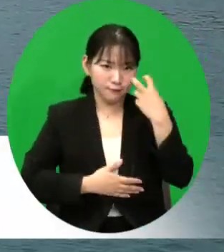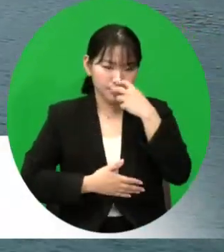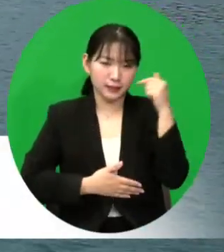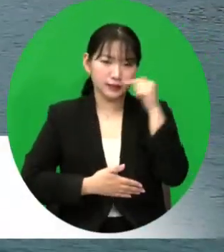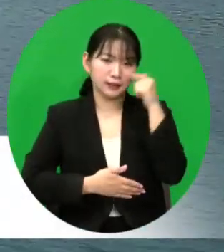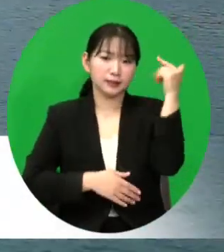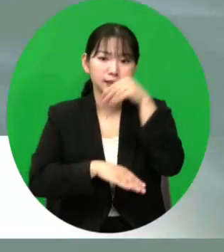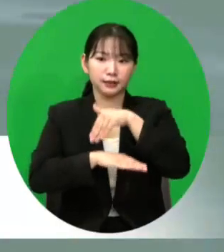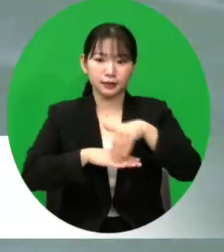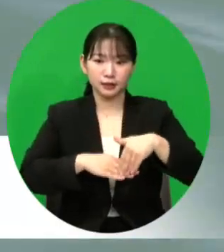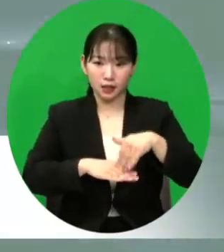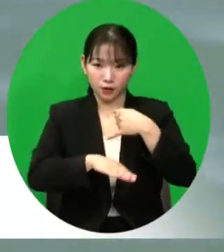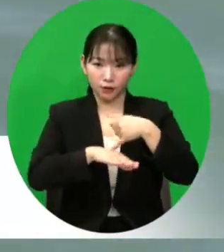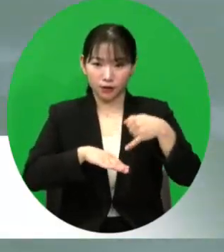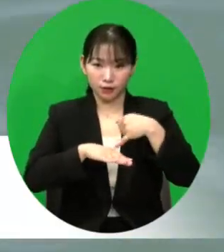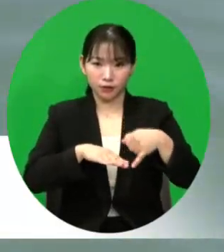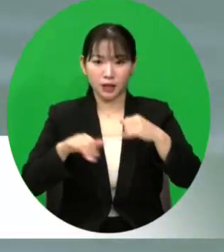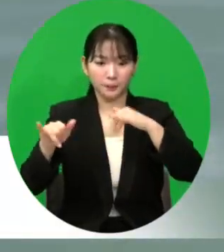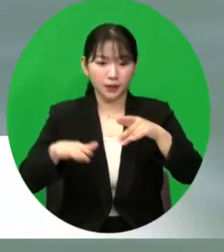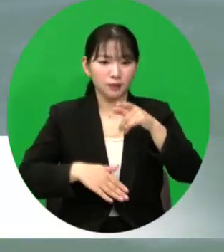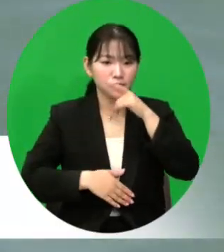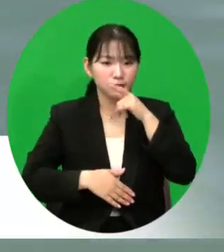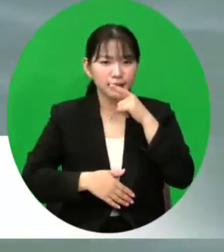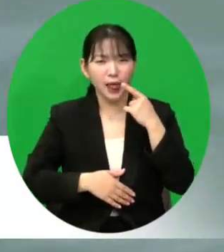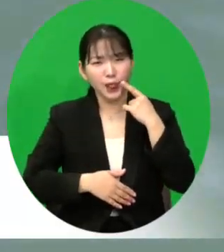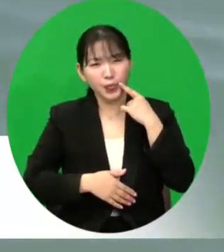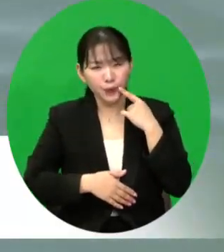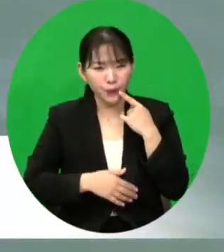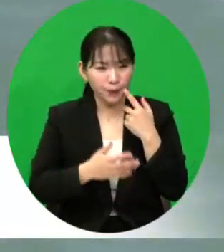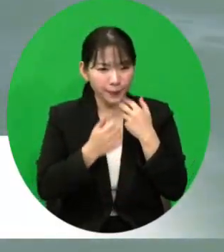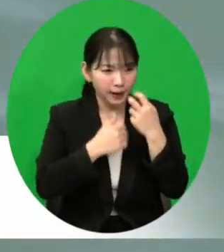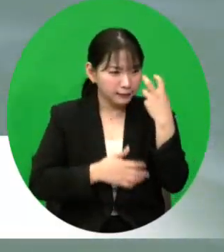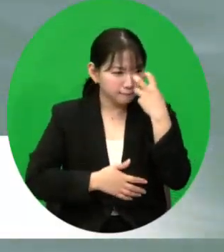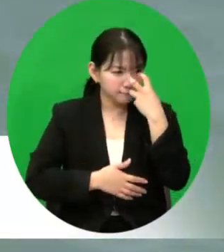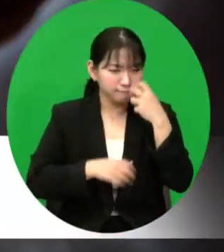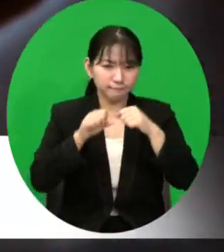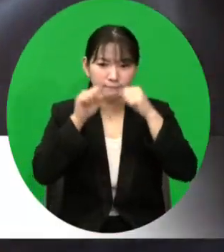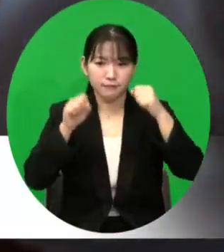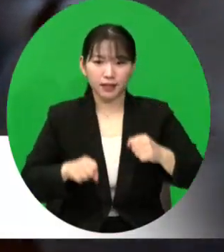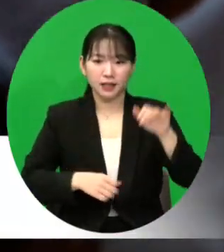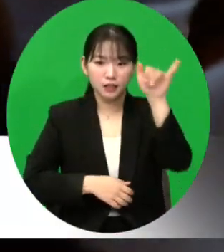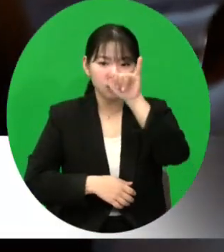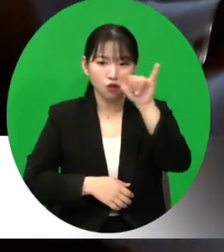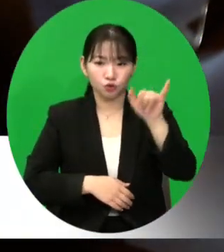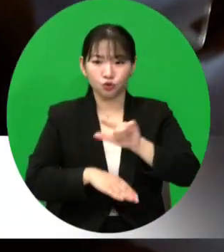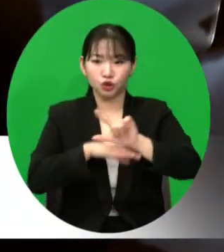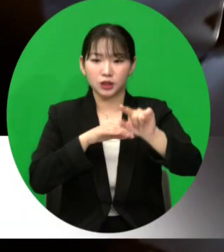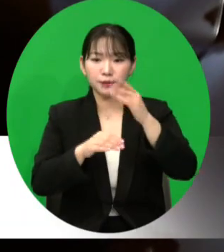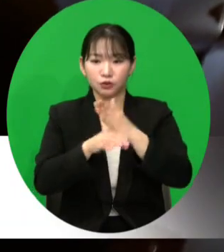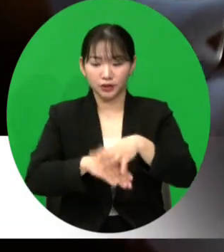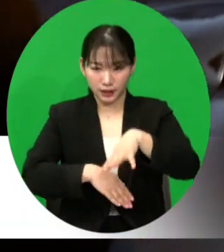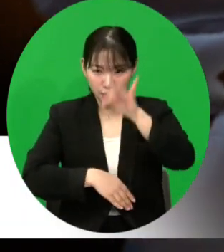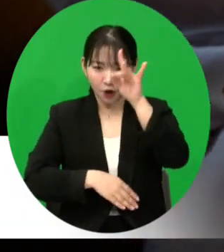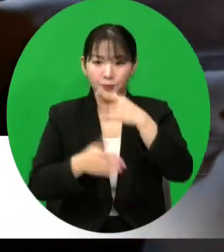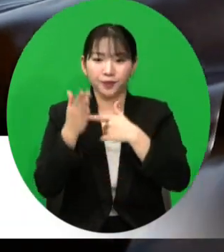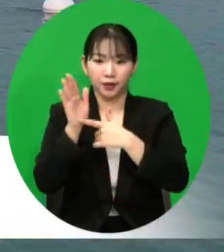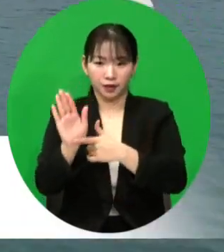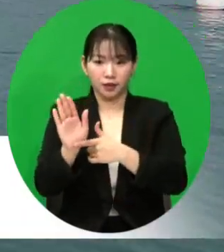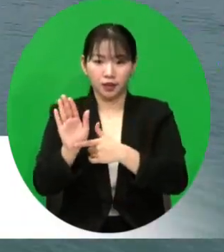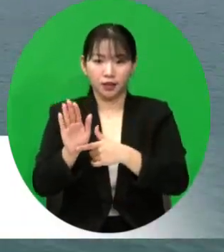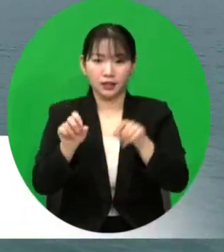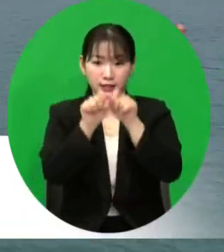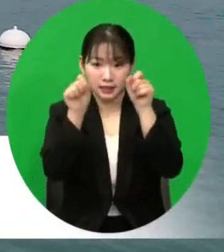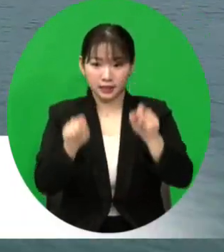계획입니다 완도군은 바닷물에 방사능 실시간 감시 체계는 전국 지자체 가운데 최초라고 밝히고